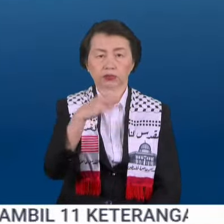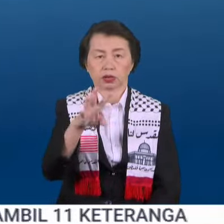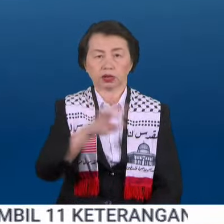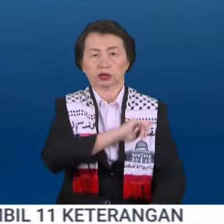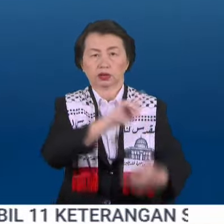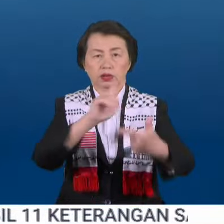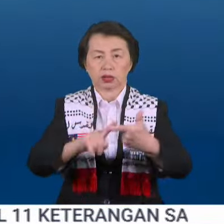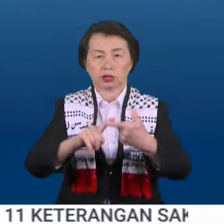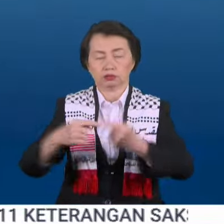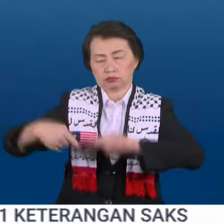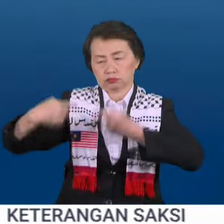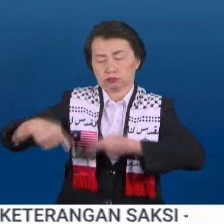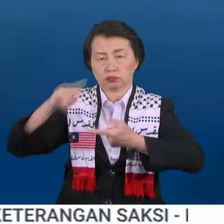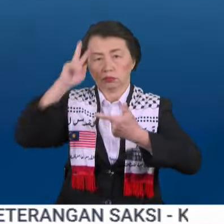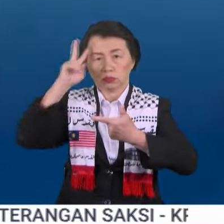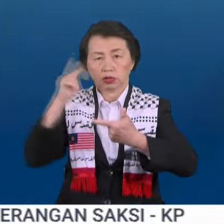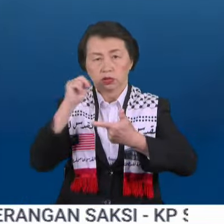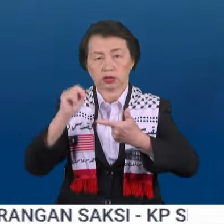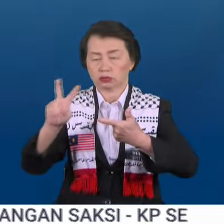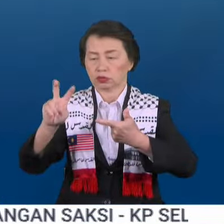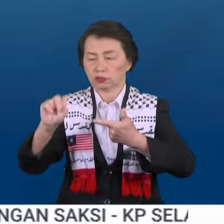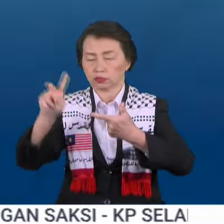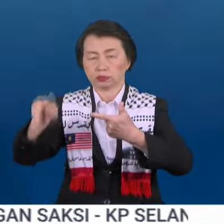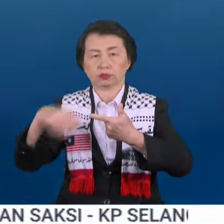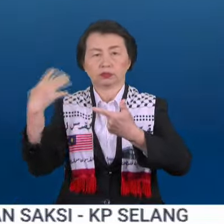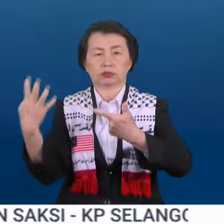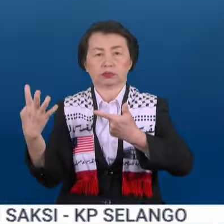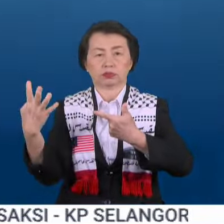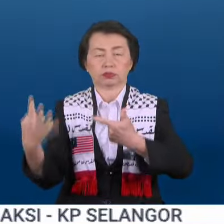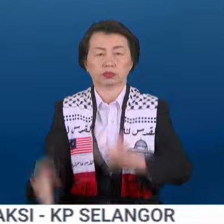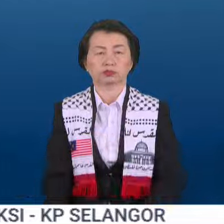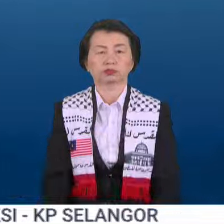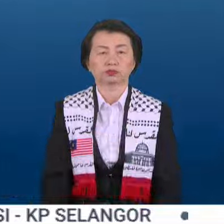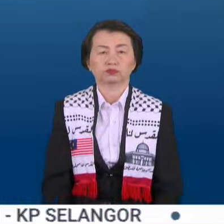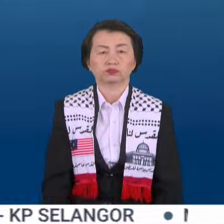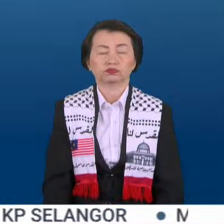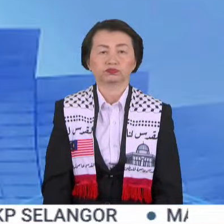diikuti dengan menentang Vietnam pada 20 April.